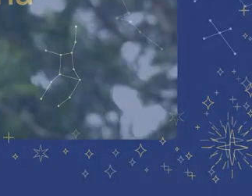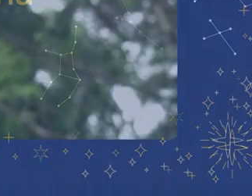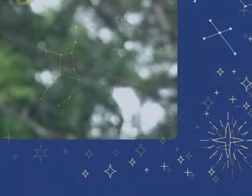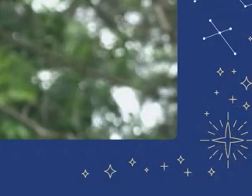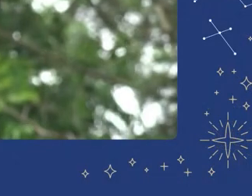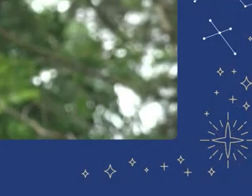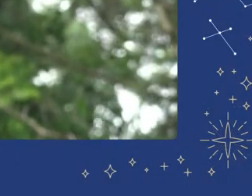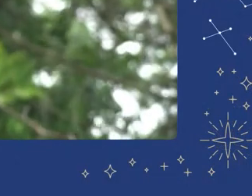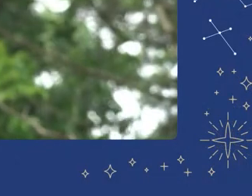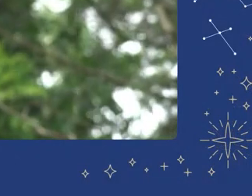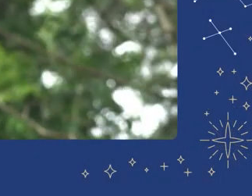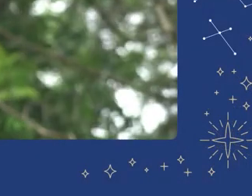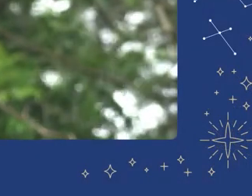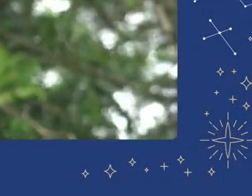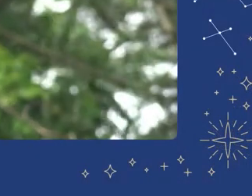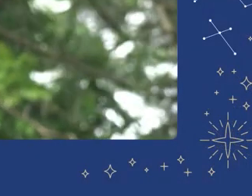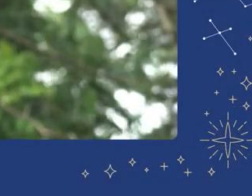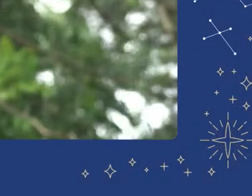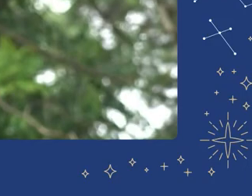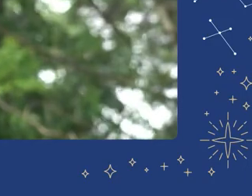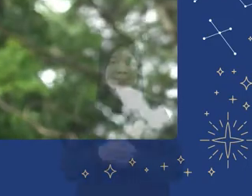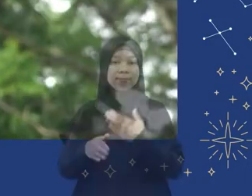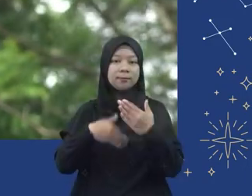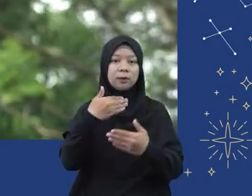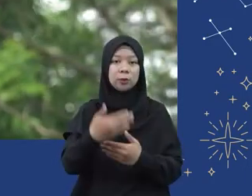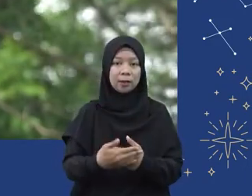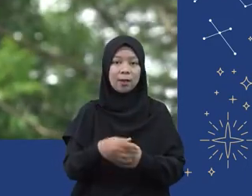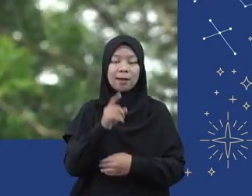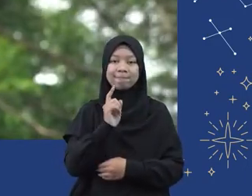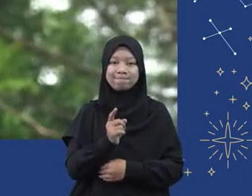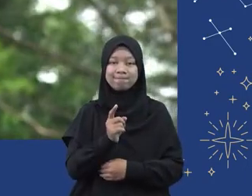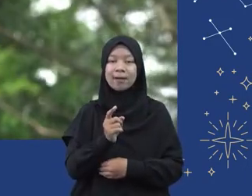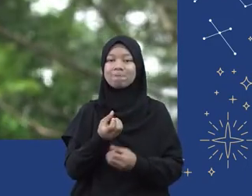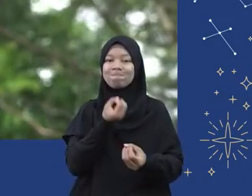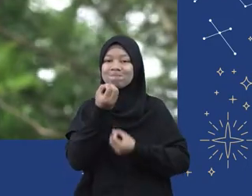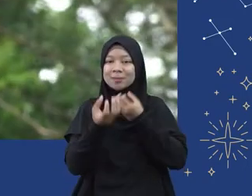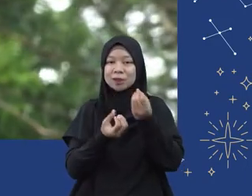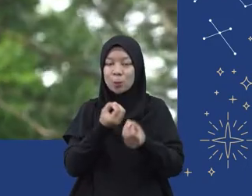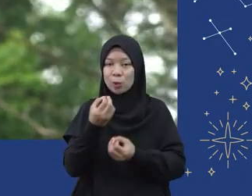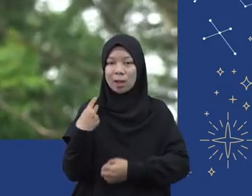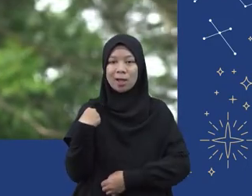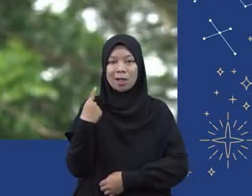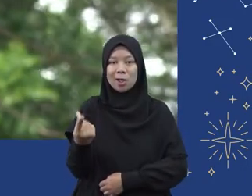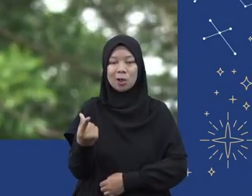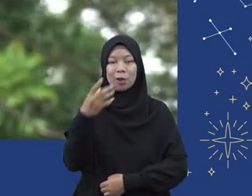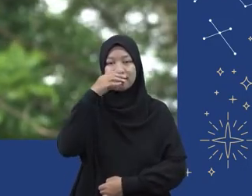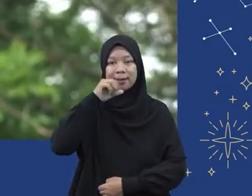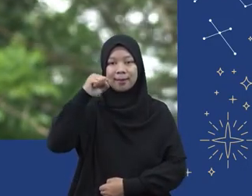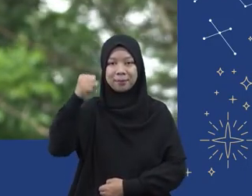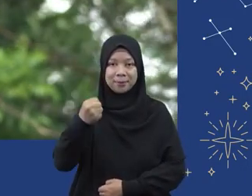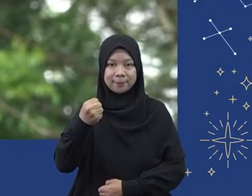hadirin yang kami hormati berikutnya kita akan simak bersama sambutan dari Rektor Institut Teknologi